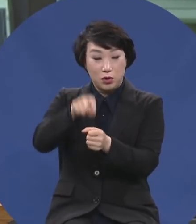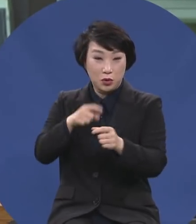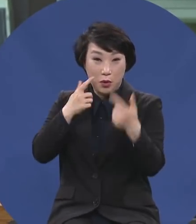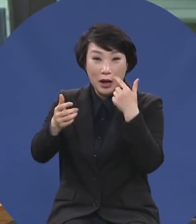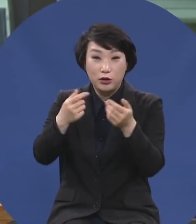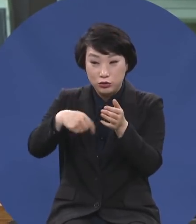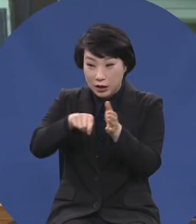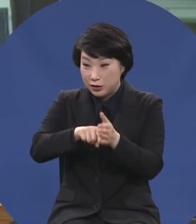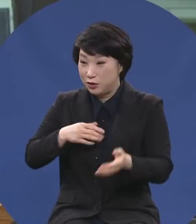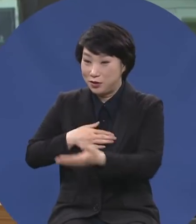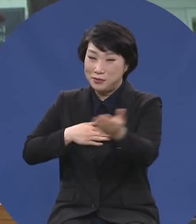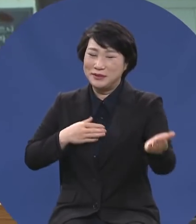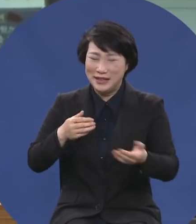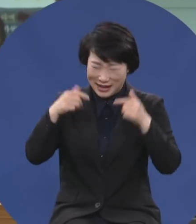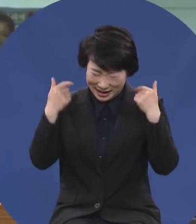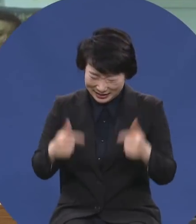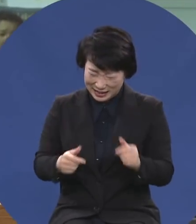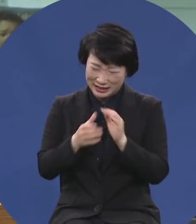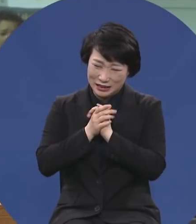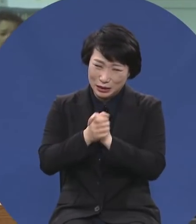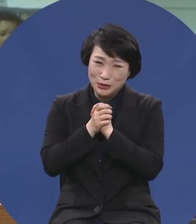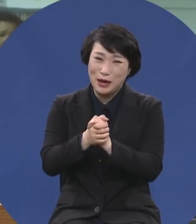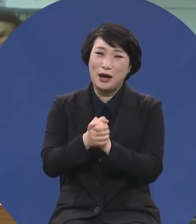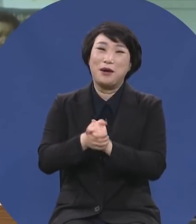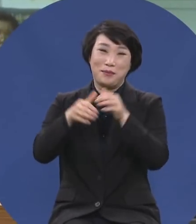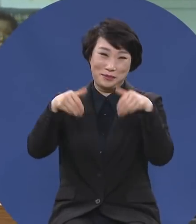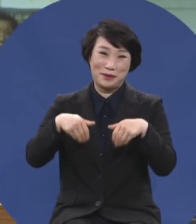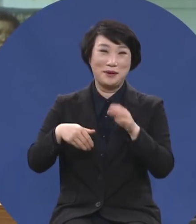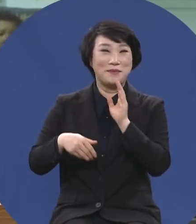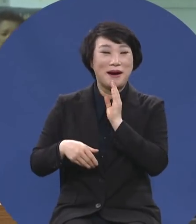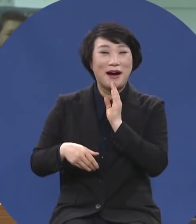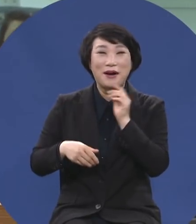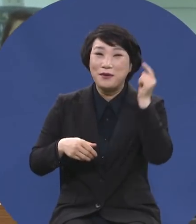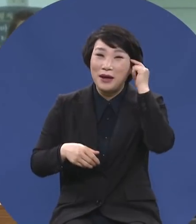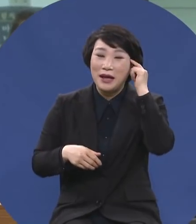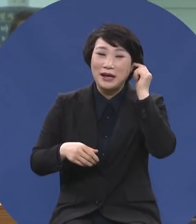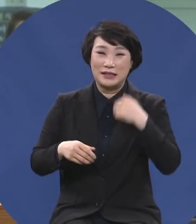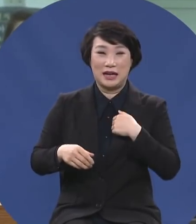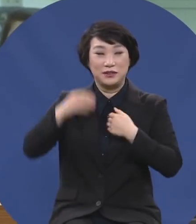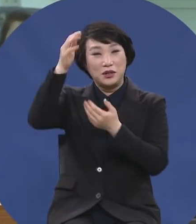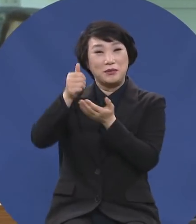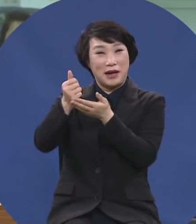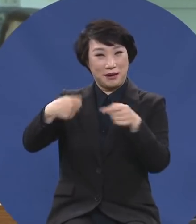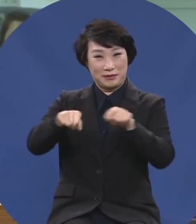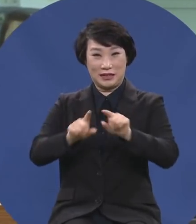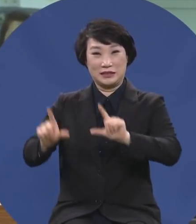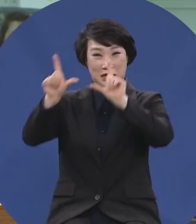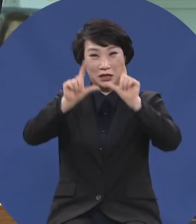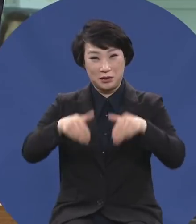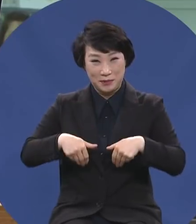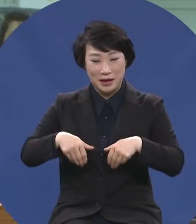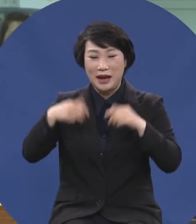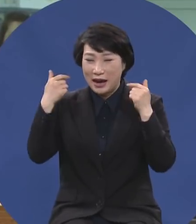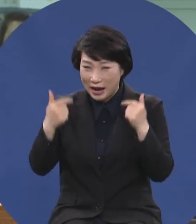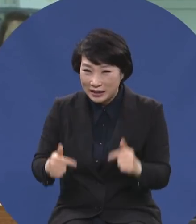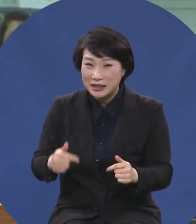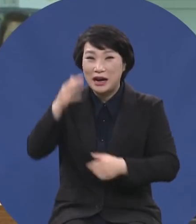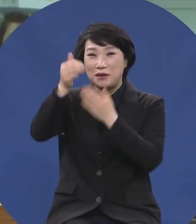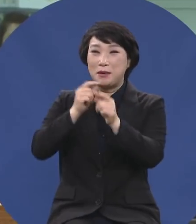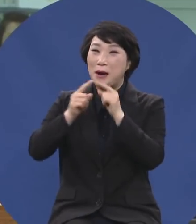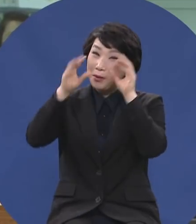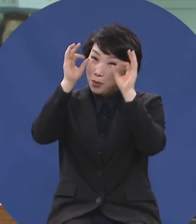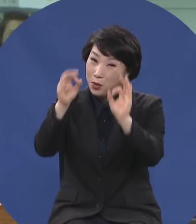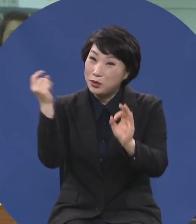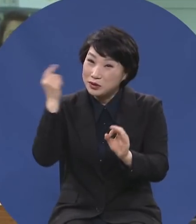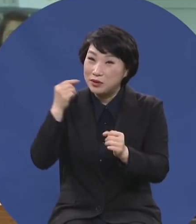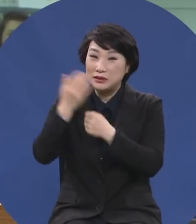위해서 항상 기도하는 이유가 뭐냐? 성령으로 살려고. 항상 말씀을 듣고